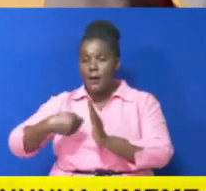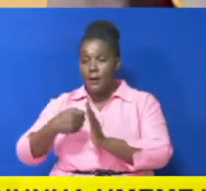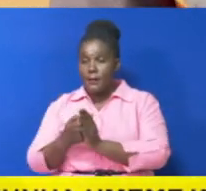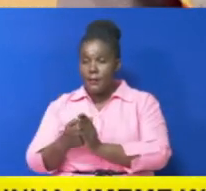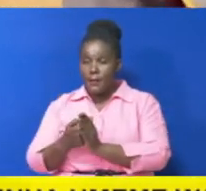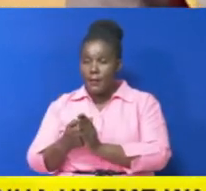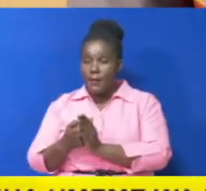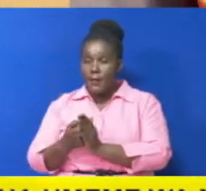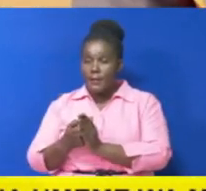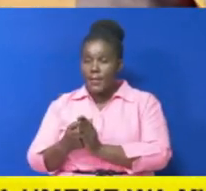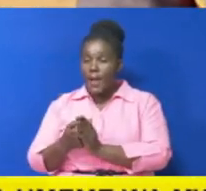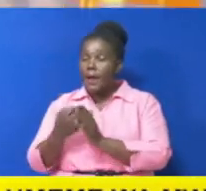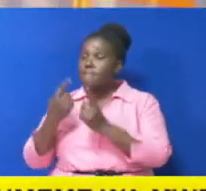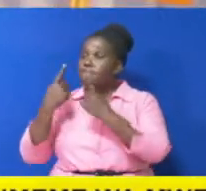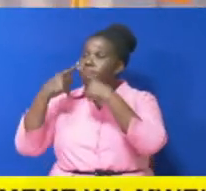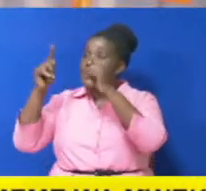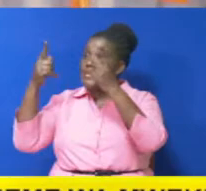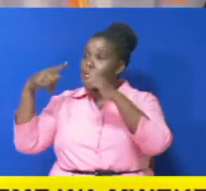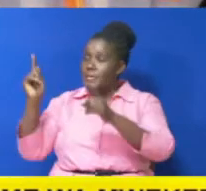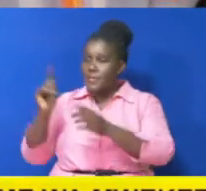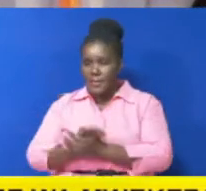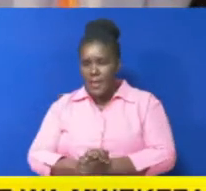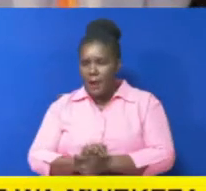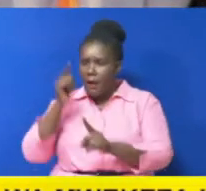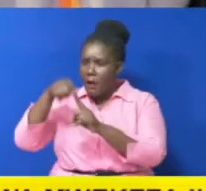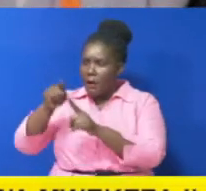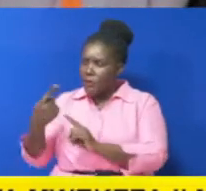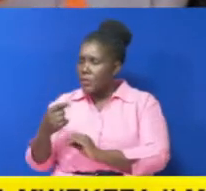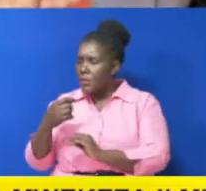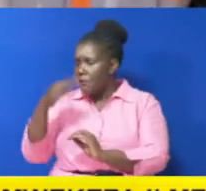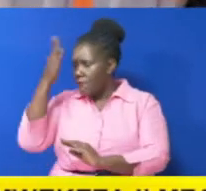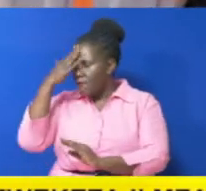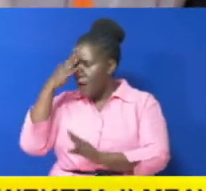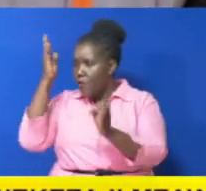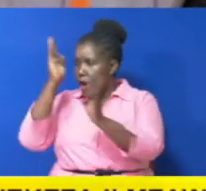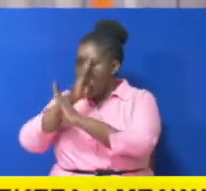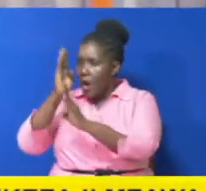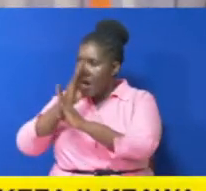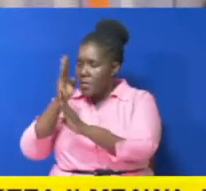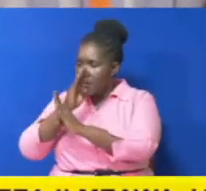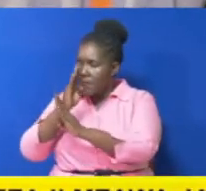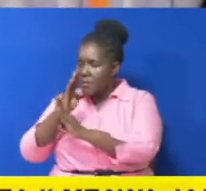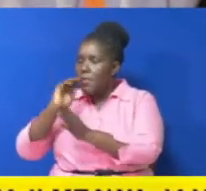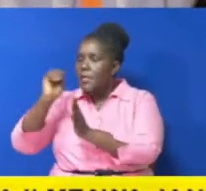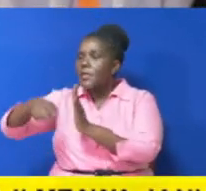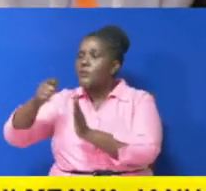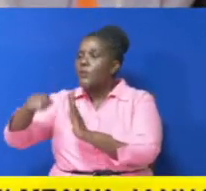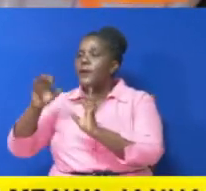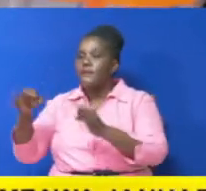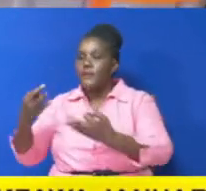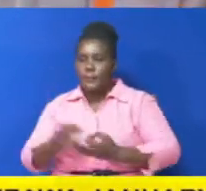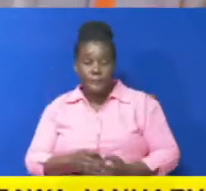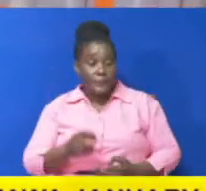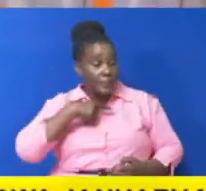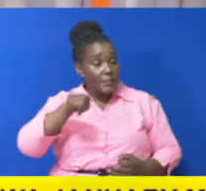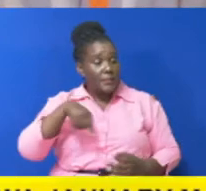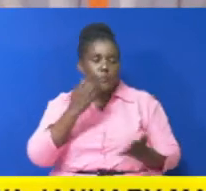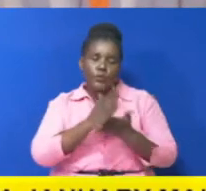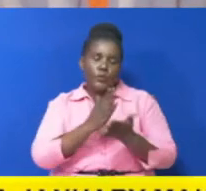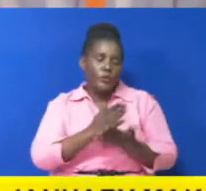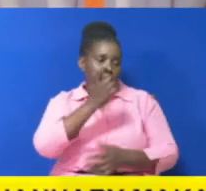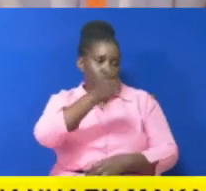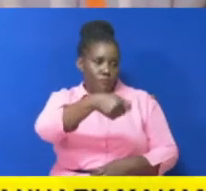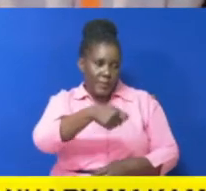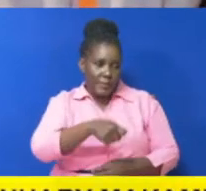cha Sawhill ili kupata taarifa ya uendeshaji wa kiwanda hicho. Tunazidi kuwapongeza sana, lakini